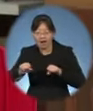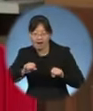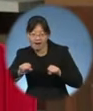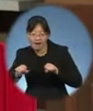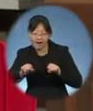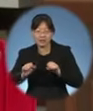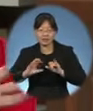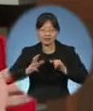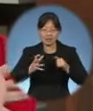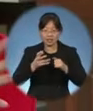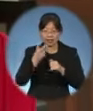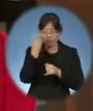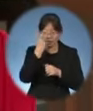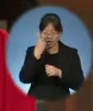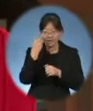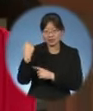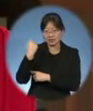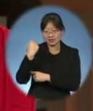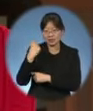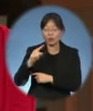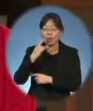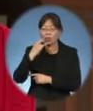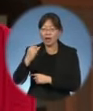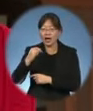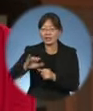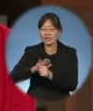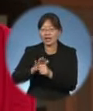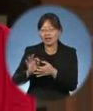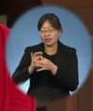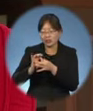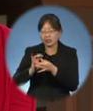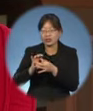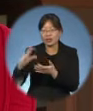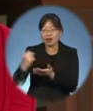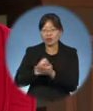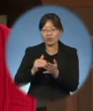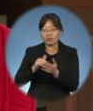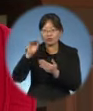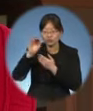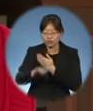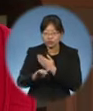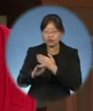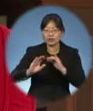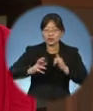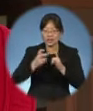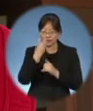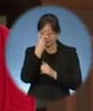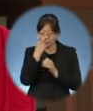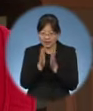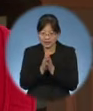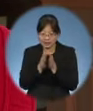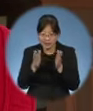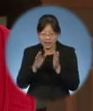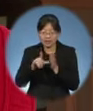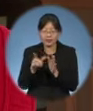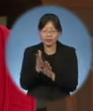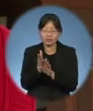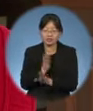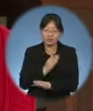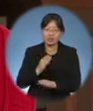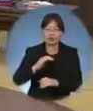세상을 탐색하는 힘을 애착을 통해서 얻고요. 세상을 탐색하게 되면서부터 자유의지가 생기는